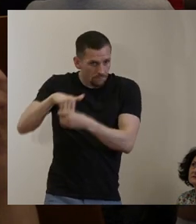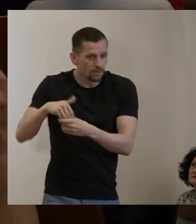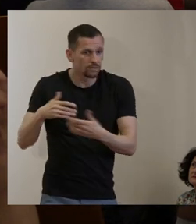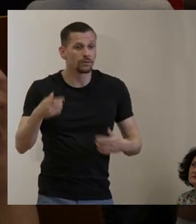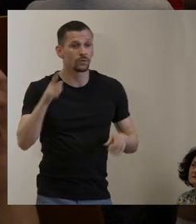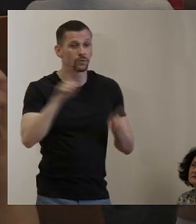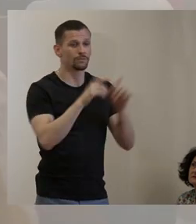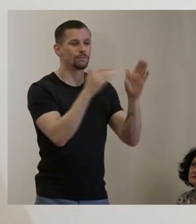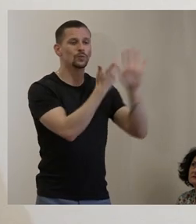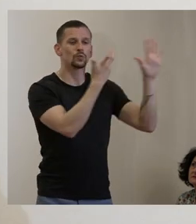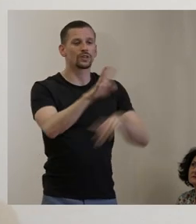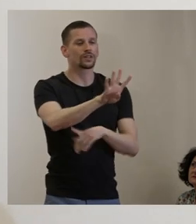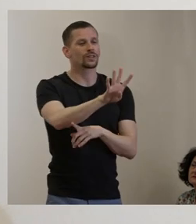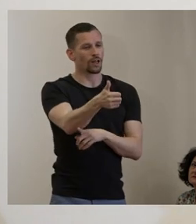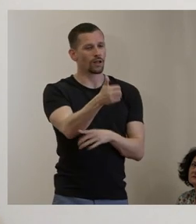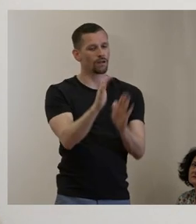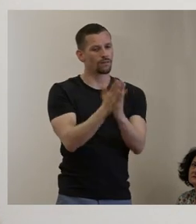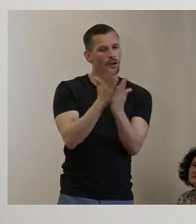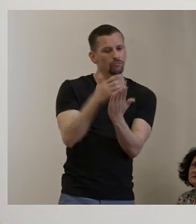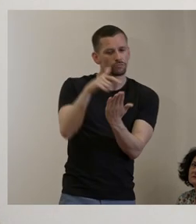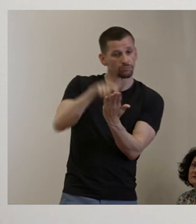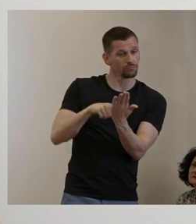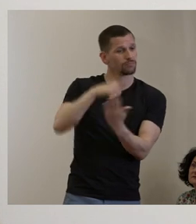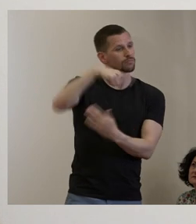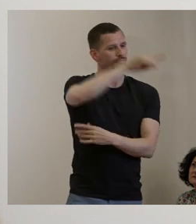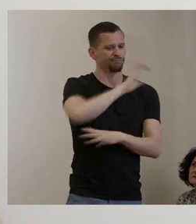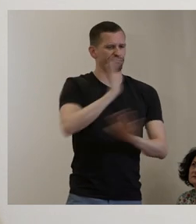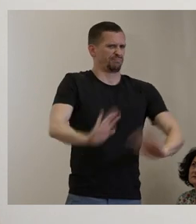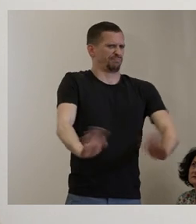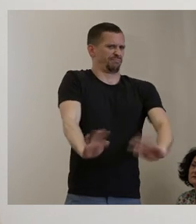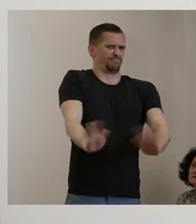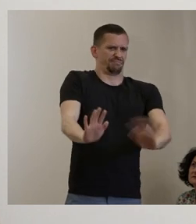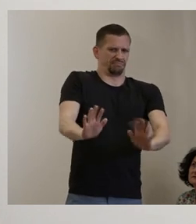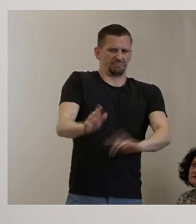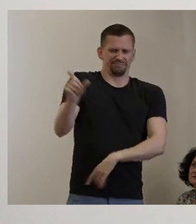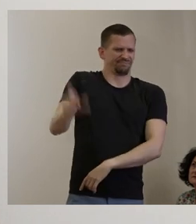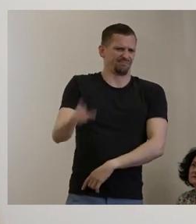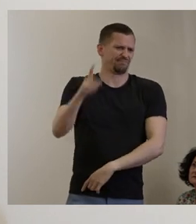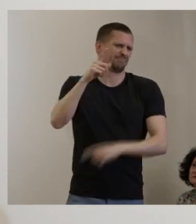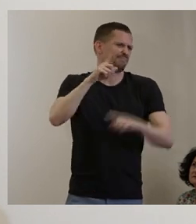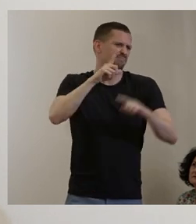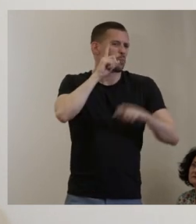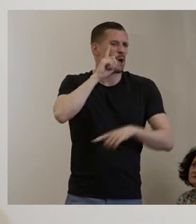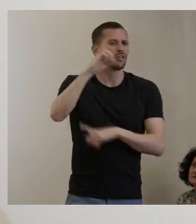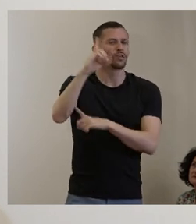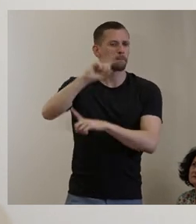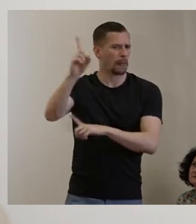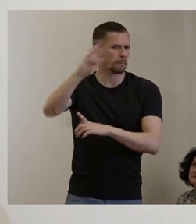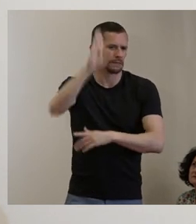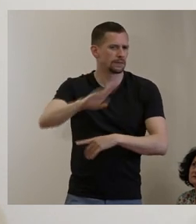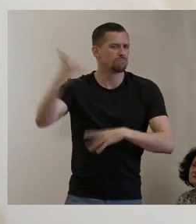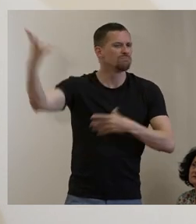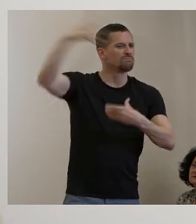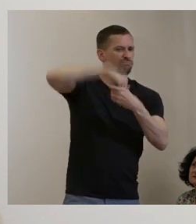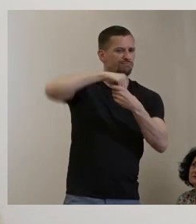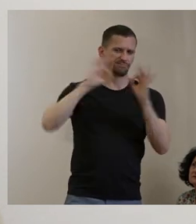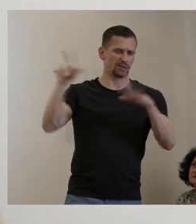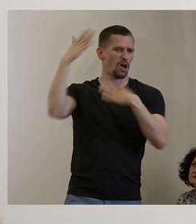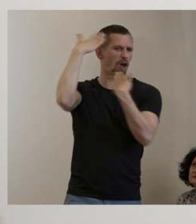rejette l'ouvrage de Debré pour dénoncer un regard étranger. En effet, Debré a un regard